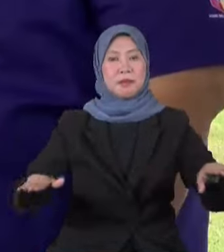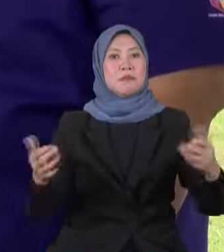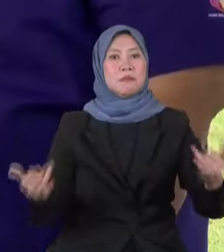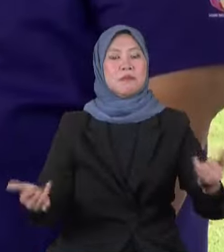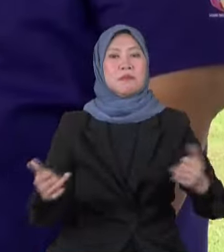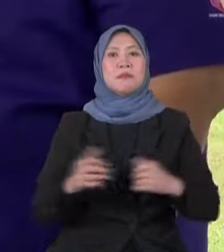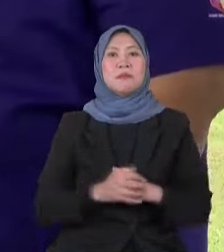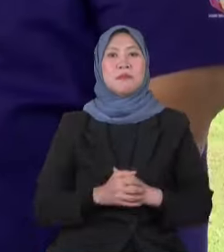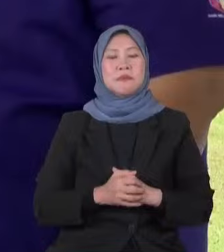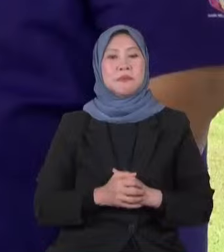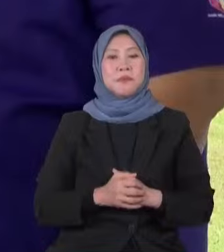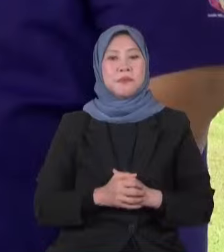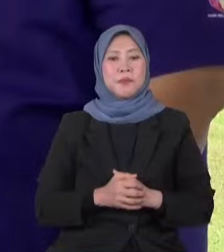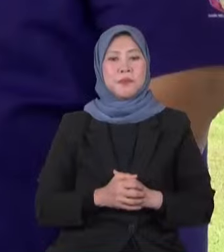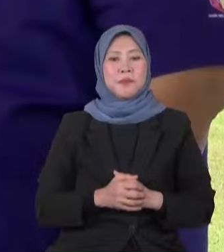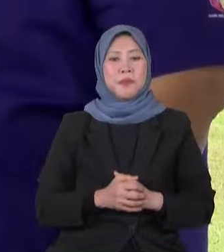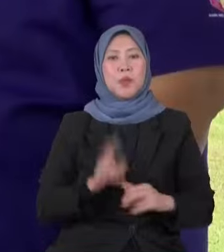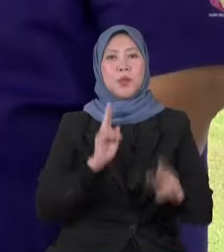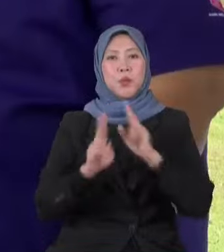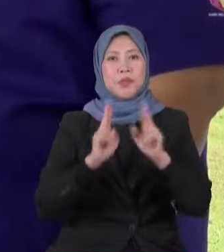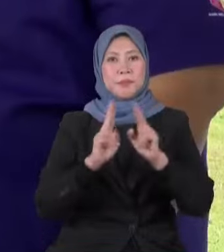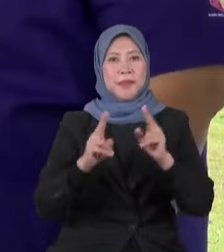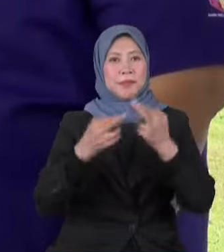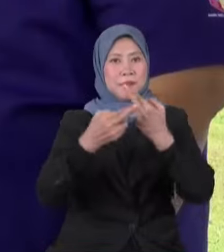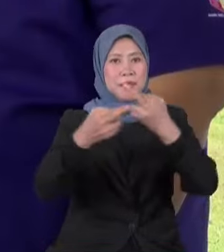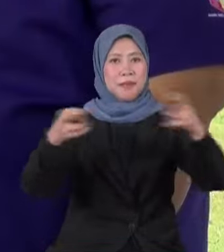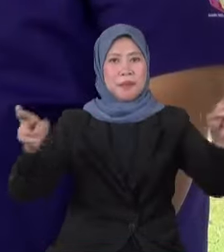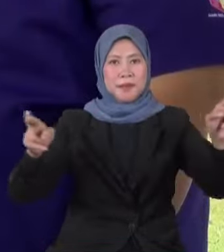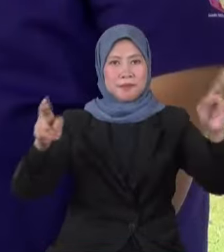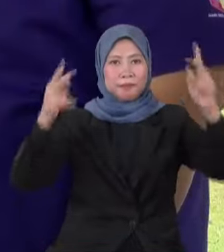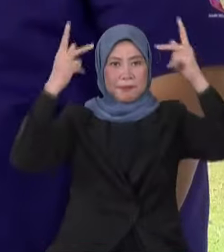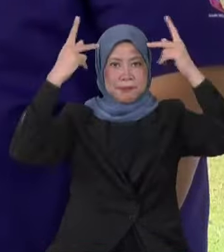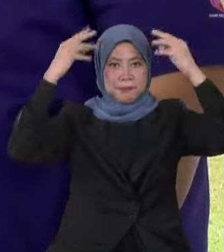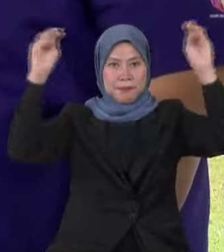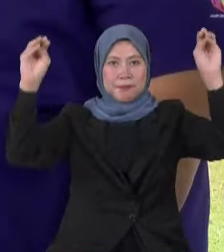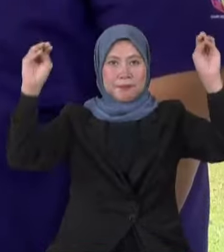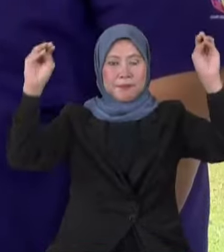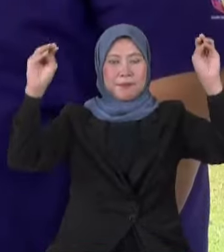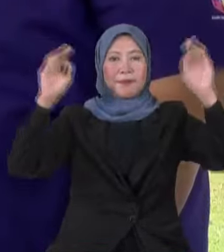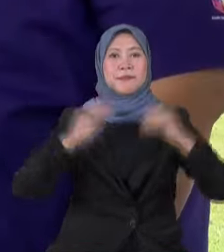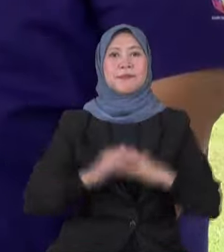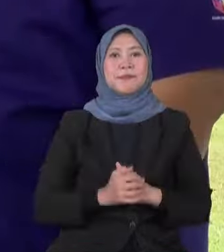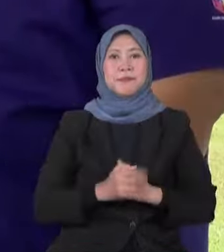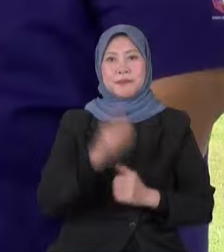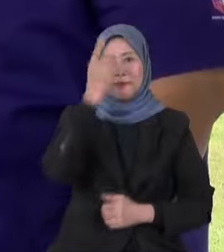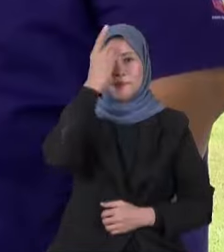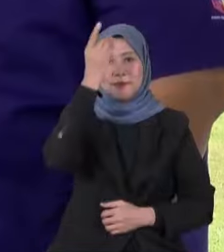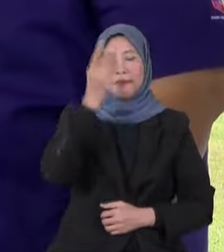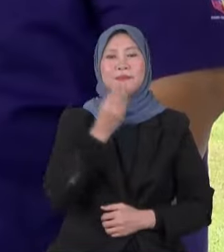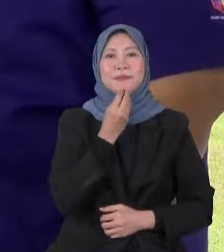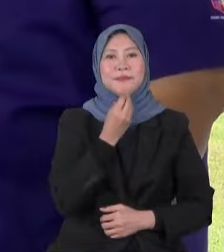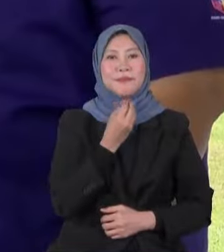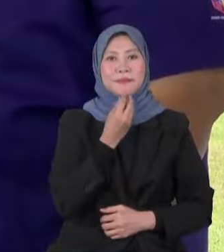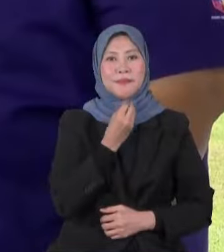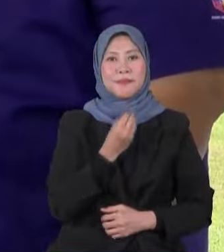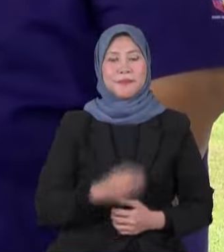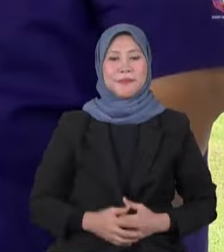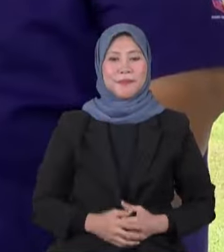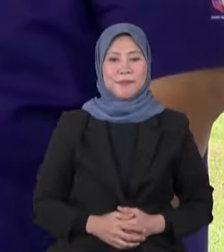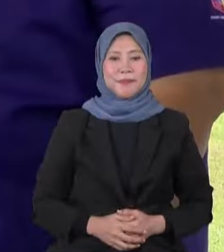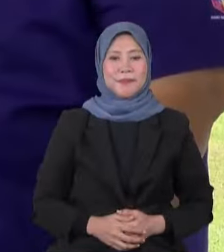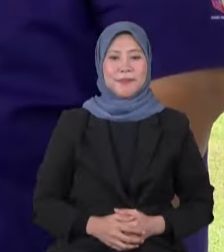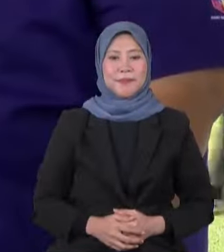menyaksikan acara kemuncak kita pada hari ini, ucapan perasmian oleh Amat Berhormat Perdana Menteri Malaysia Datuk Seri Anwar Ibrahim.